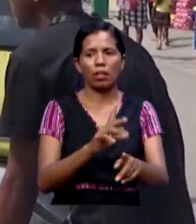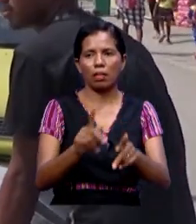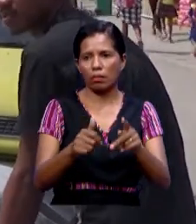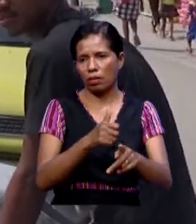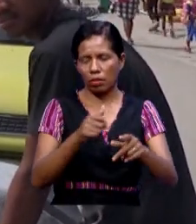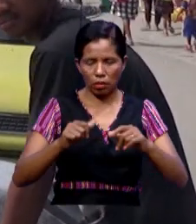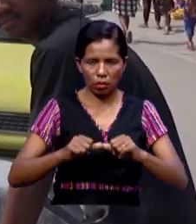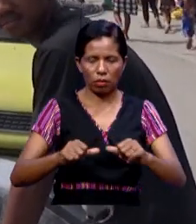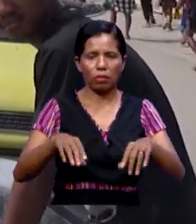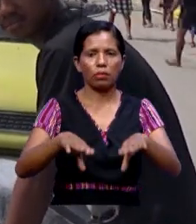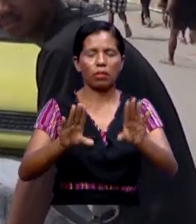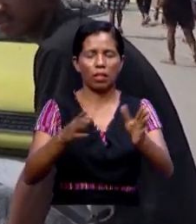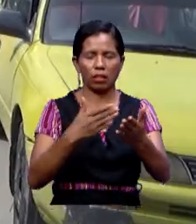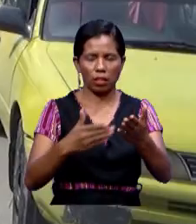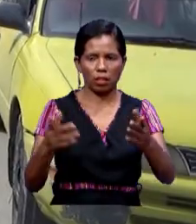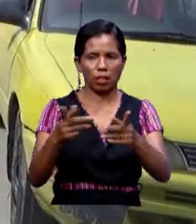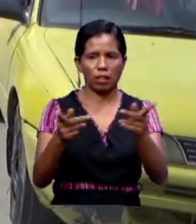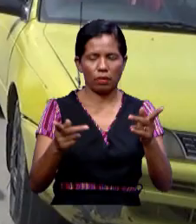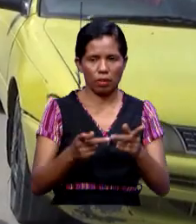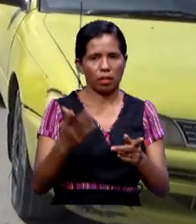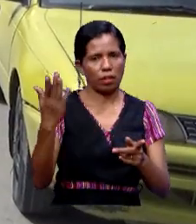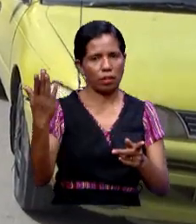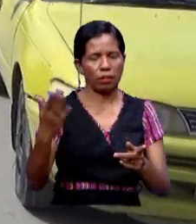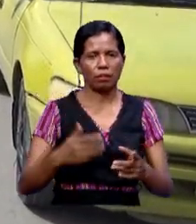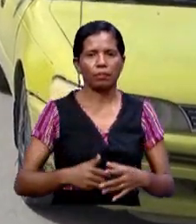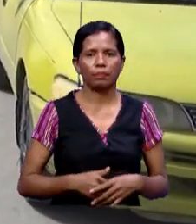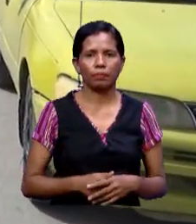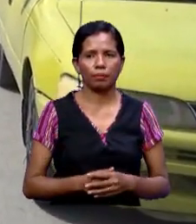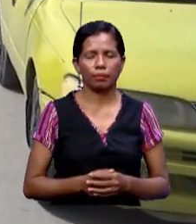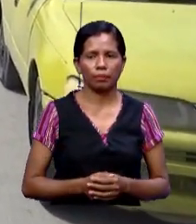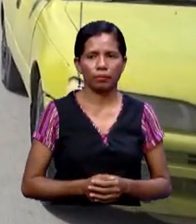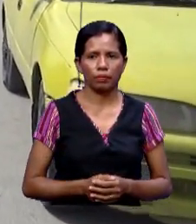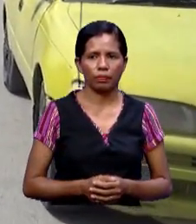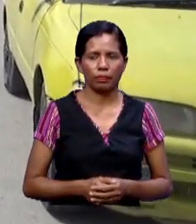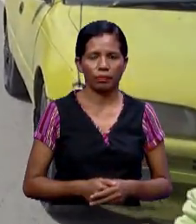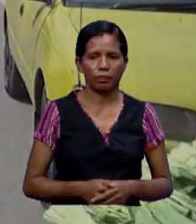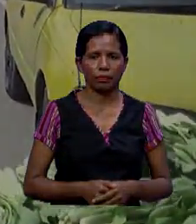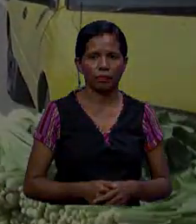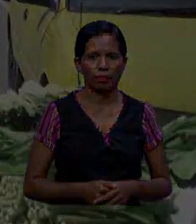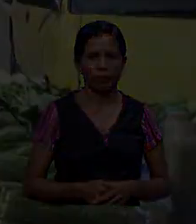continua fansa sang iha fatin refere Madalena da Cruz Abraham Amral Jemeng.